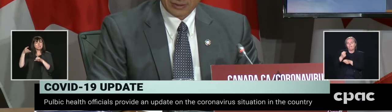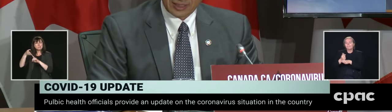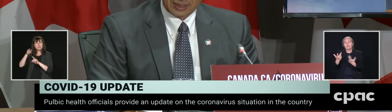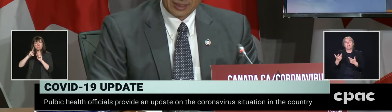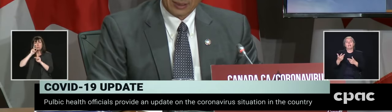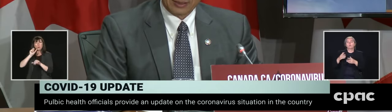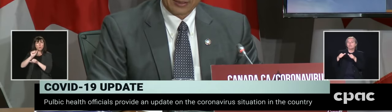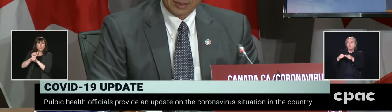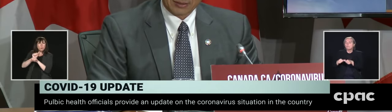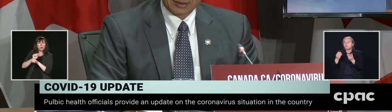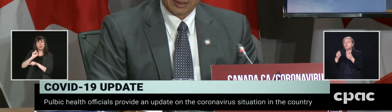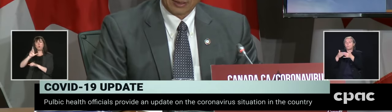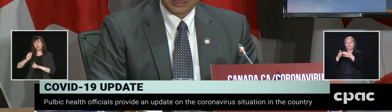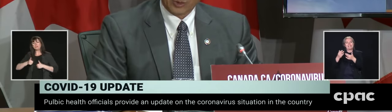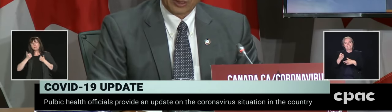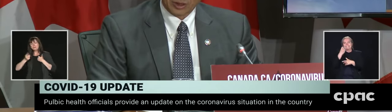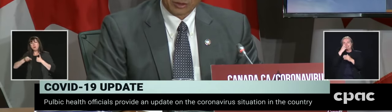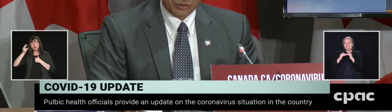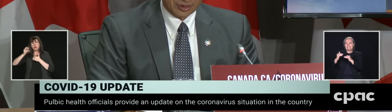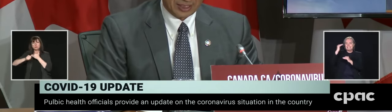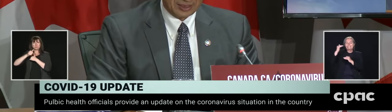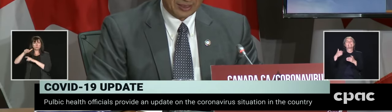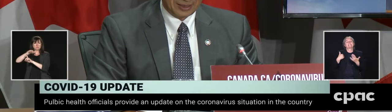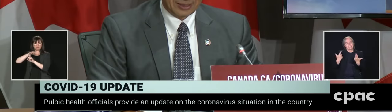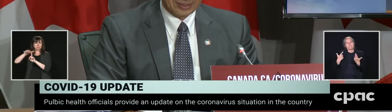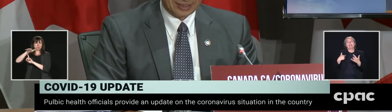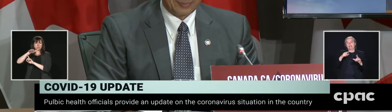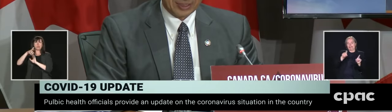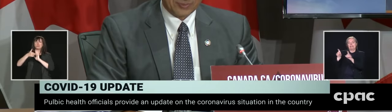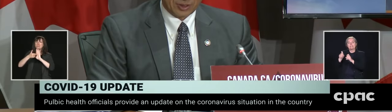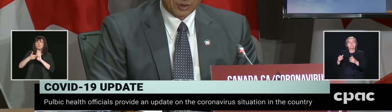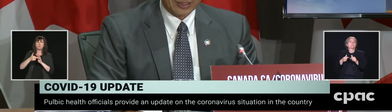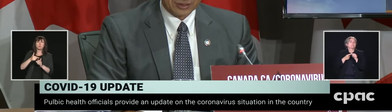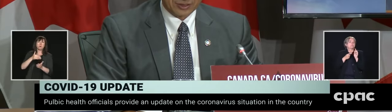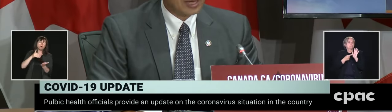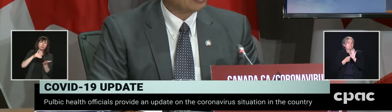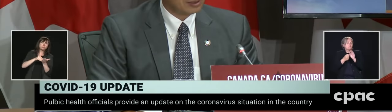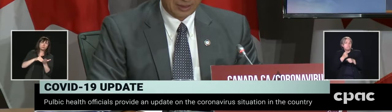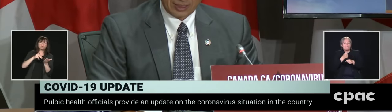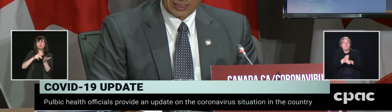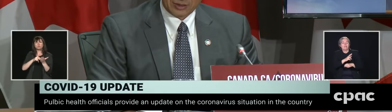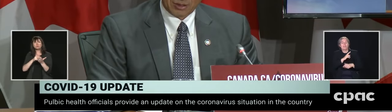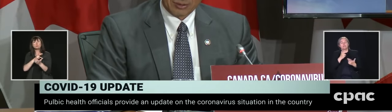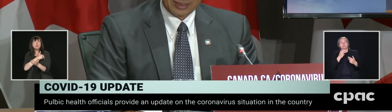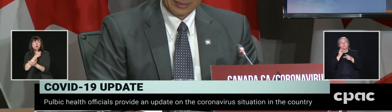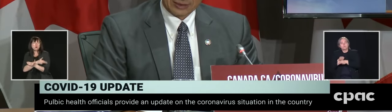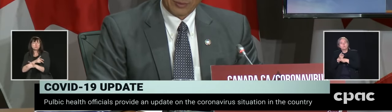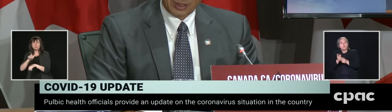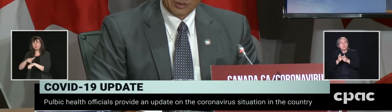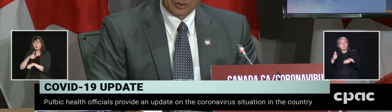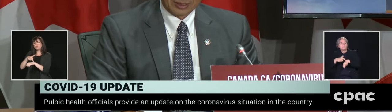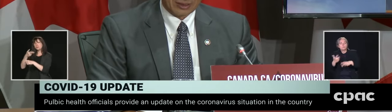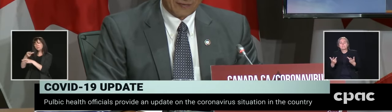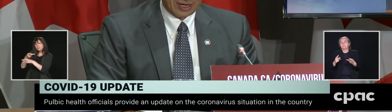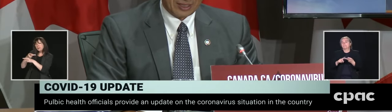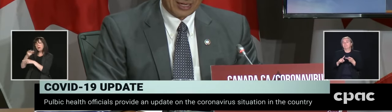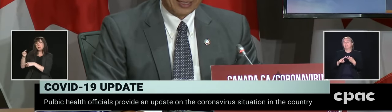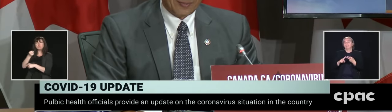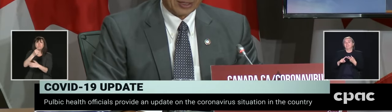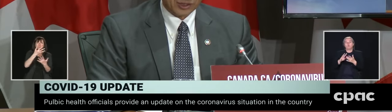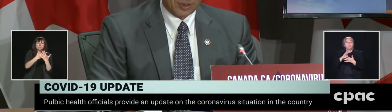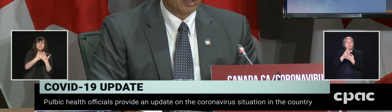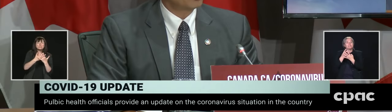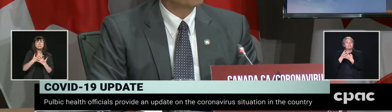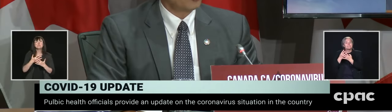soins de santé, les centres de soins de longue durée, les établissements correctionnels et dans certains milieux de travail